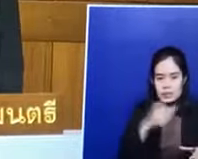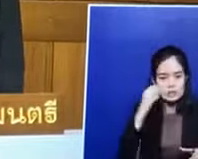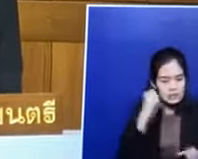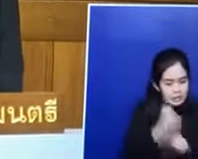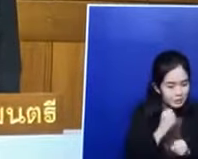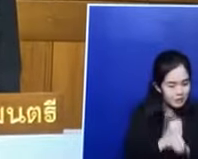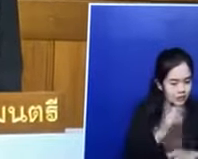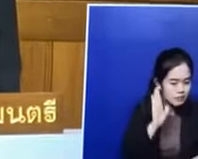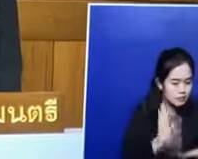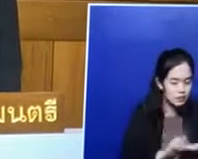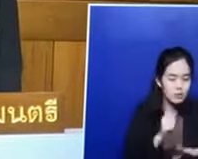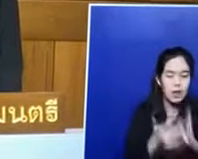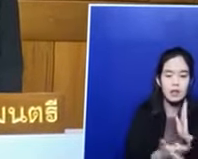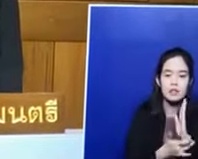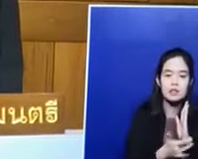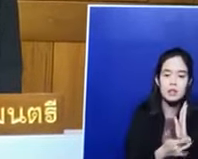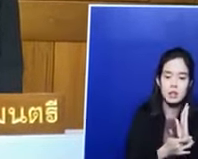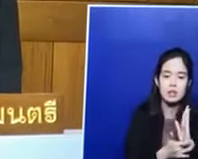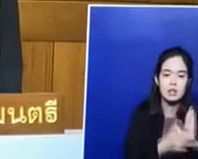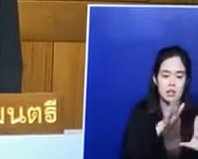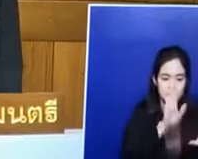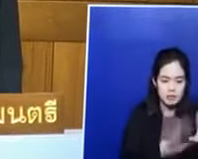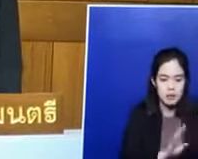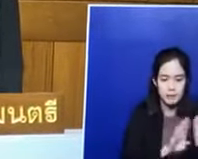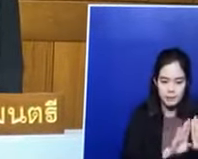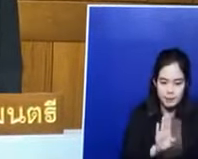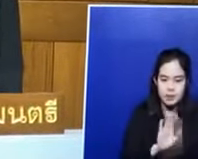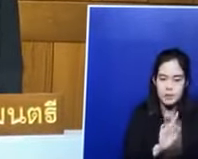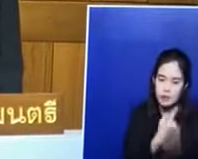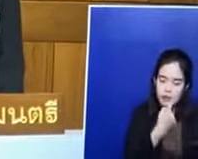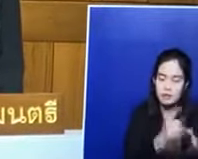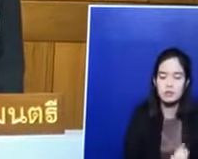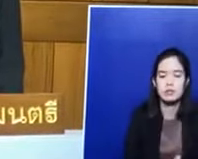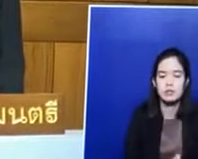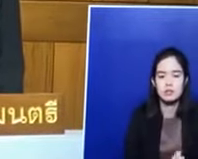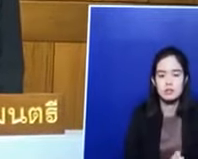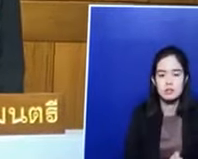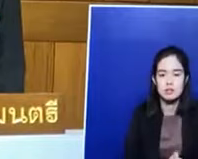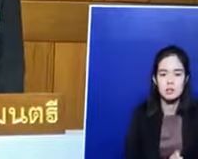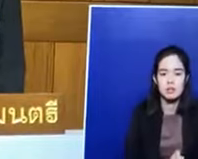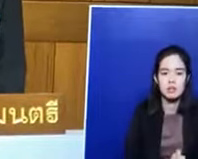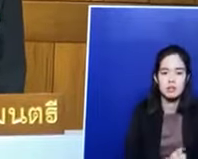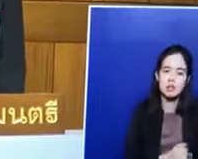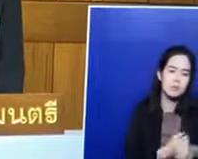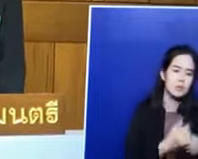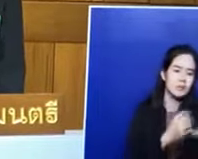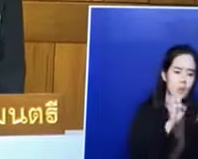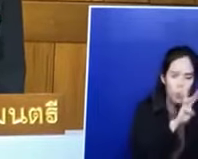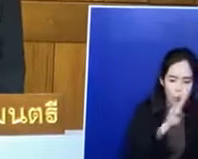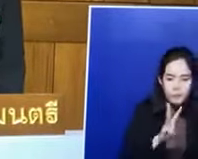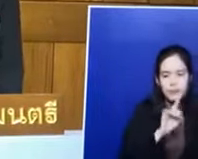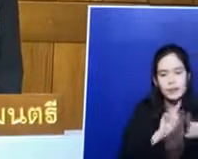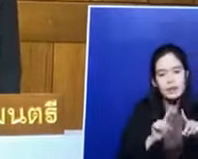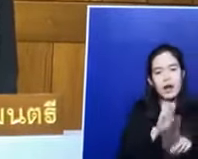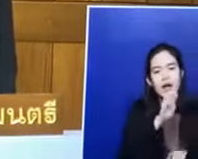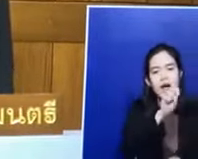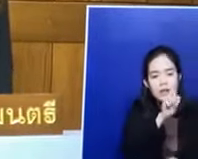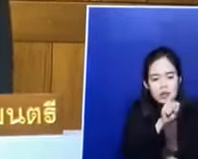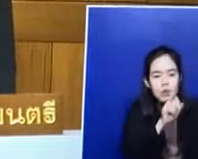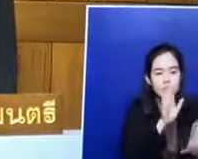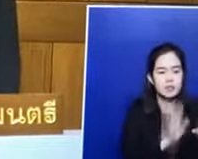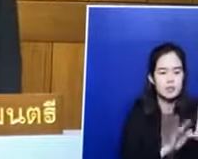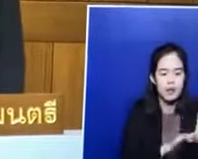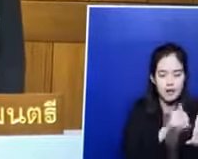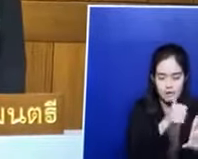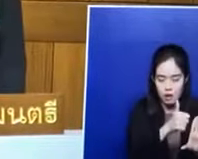ลยีรู้เรื่องเทคโนโลยีรู้เรื่องดิจิตอลเรื่องออนไลน์ต่างๆจะสอบเข้ามาเพื่อจะได้มีคนเหล่านี้เ